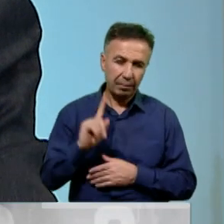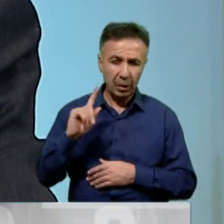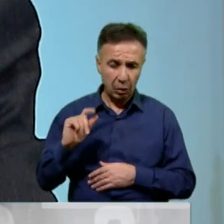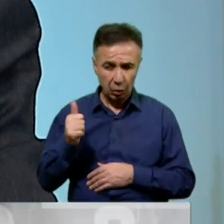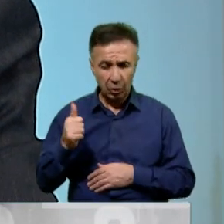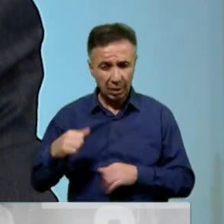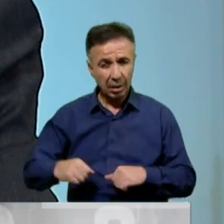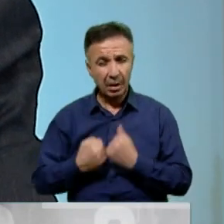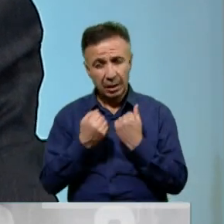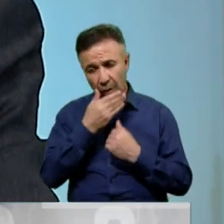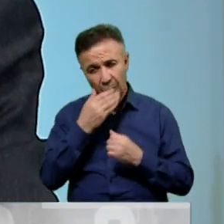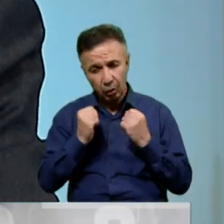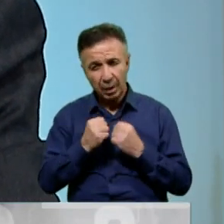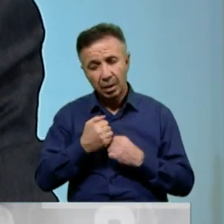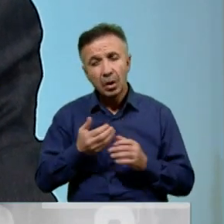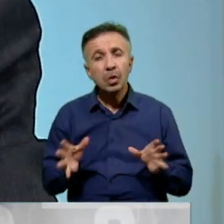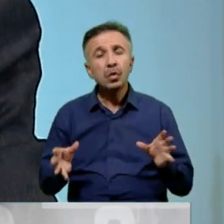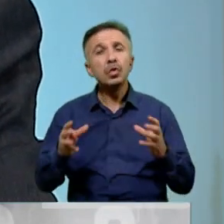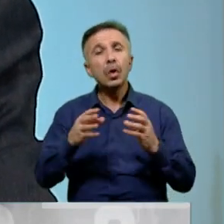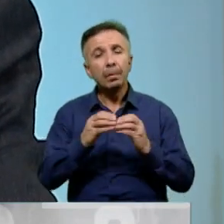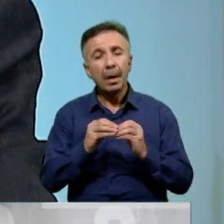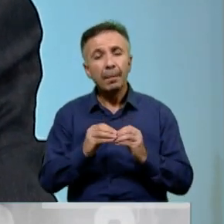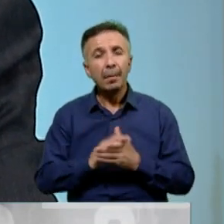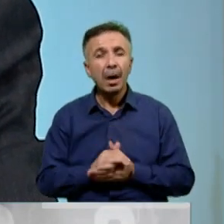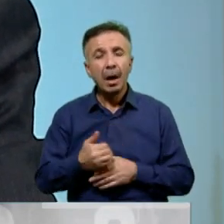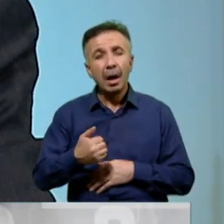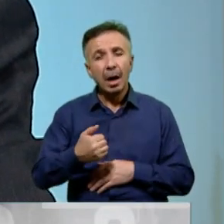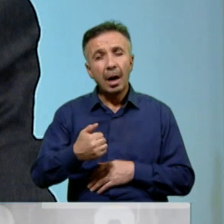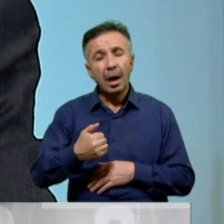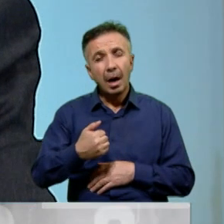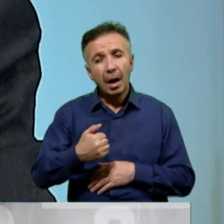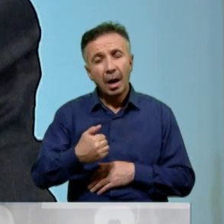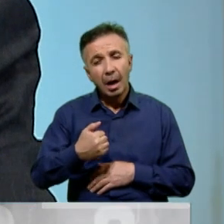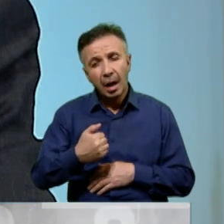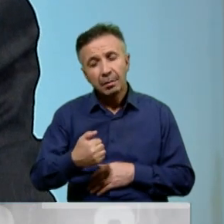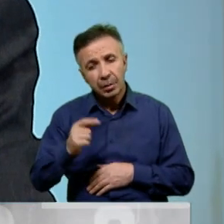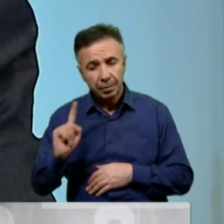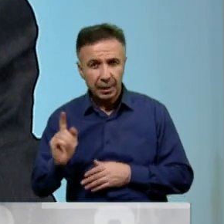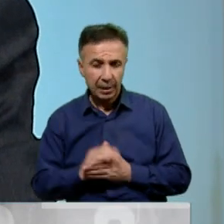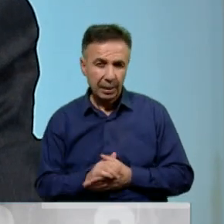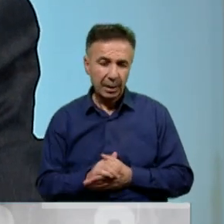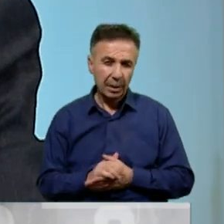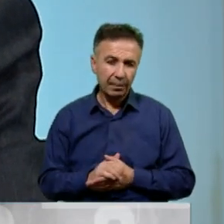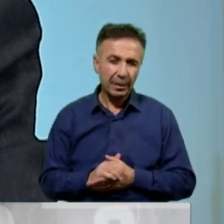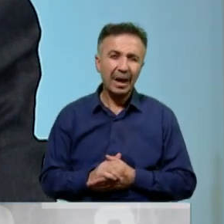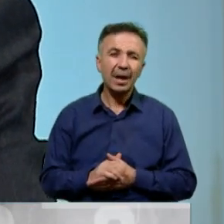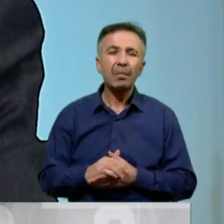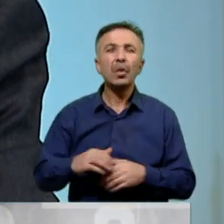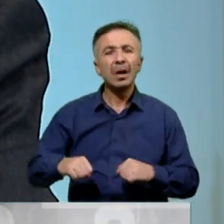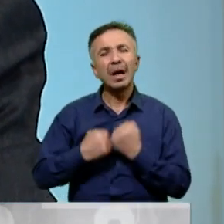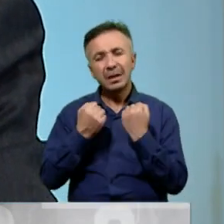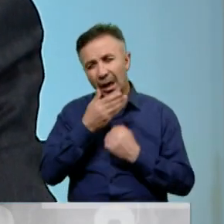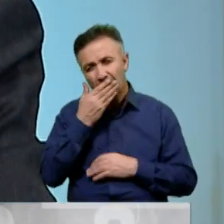60, bir de kaza var. Bu kaza orucunun illa hemen peşinden tutulması diye bir şey söz konusu